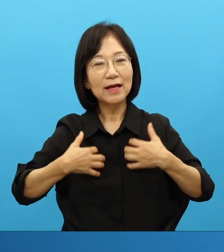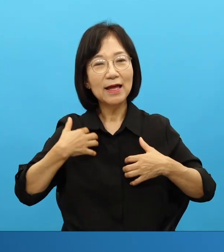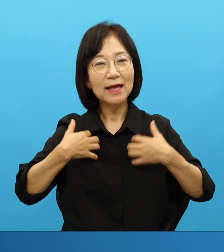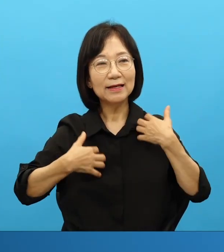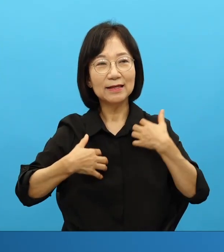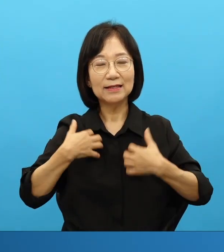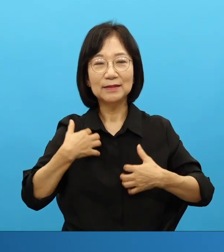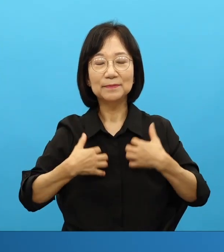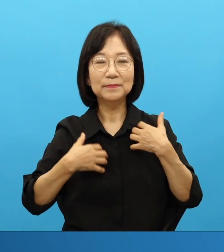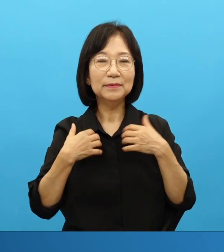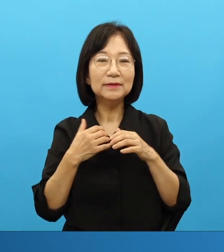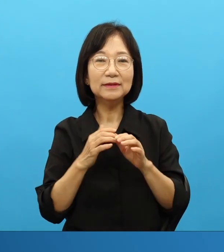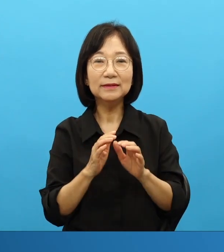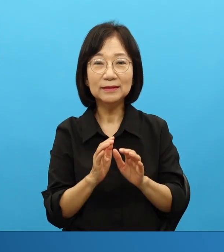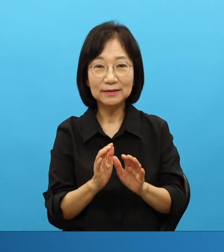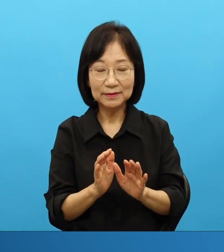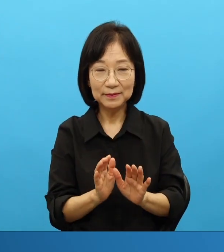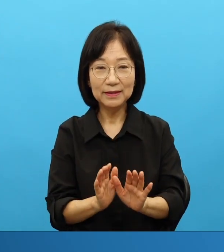천국의